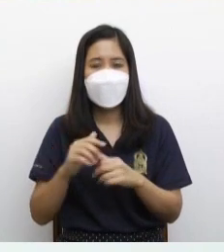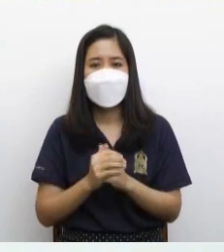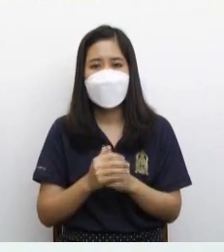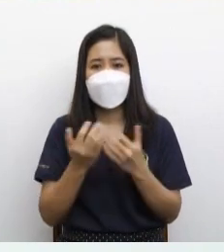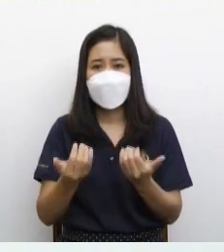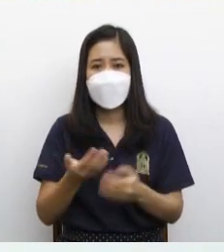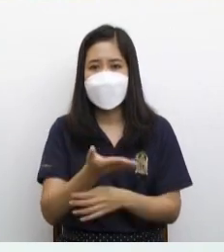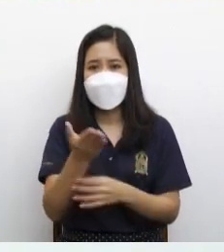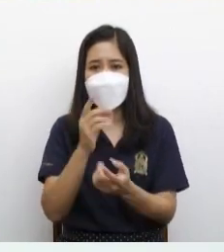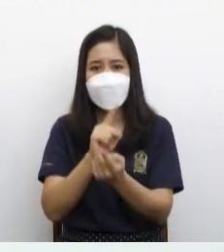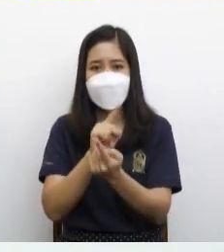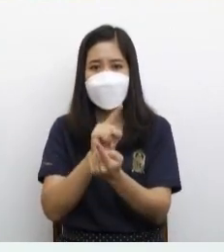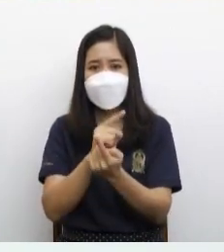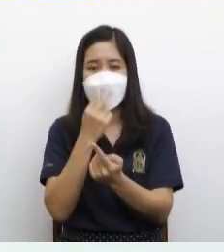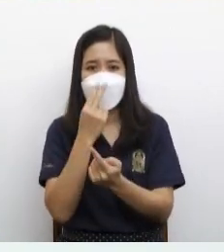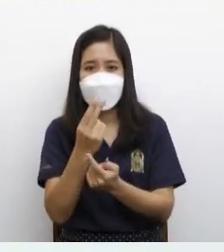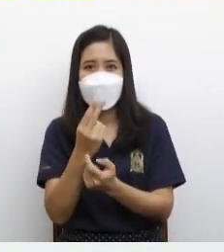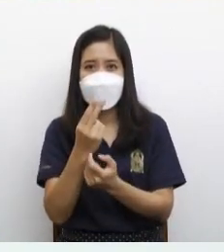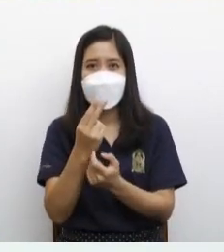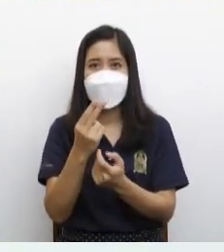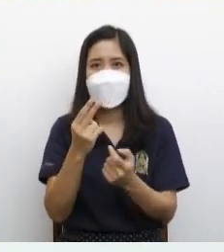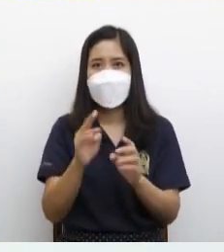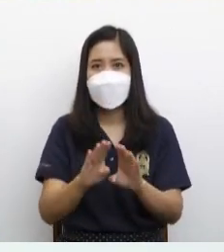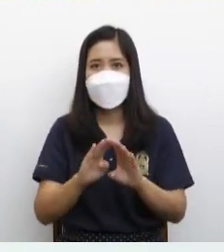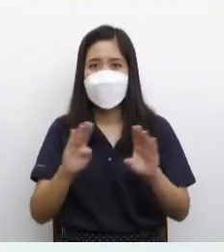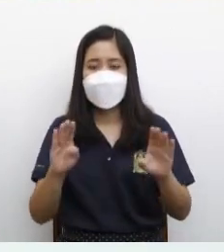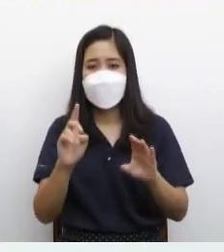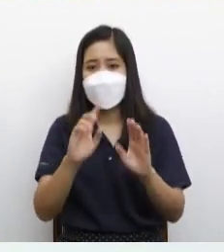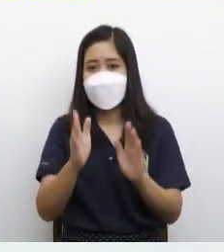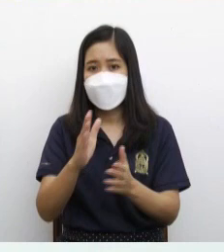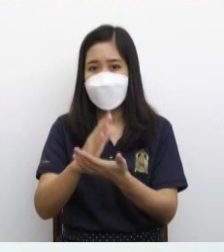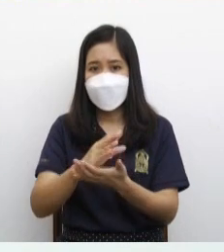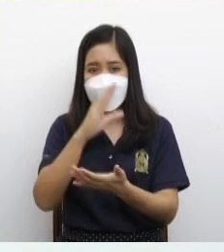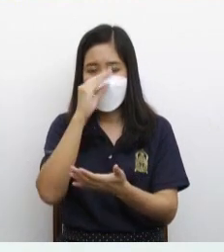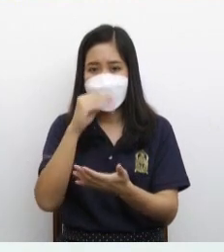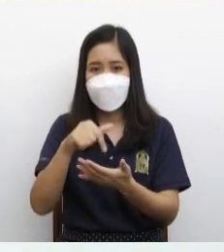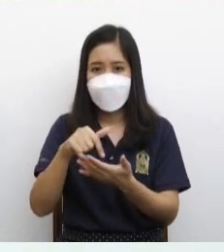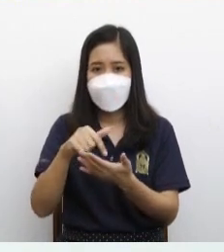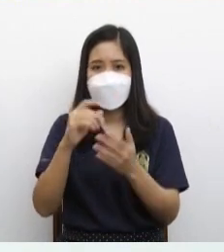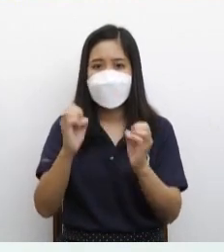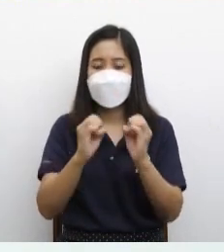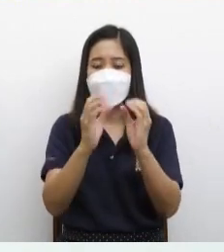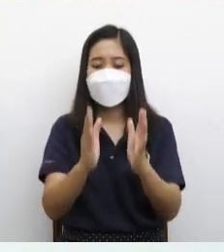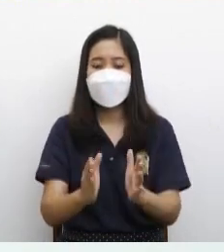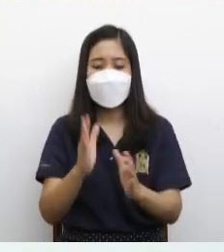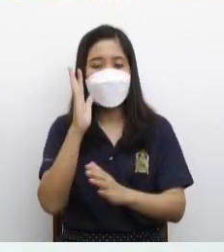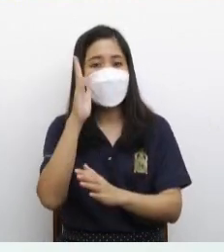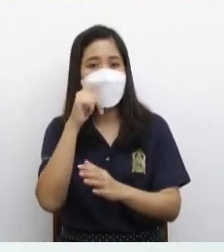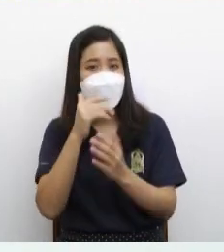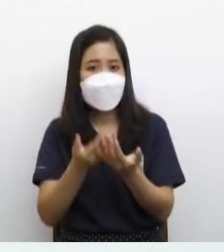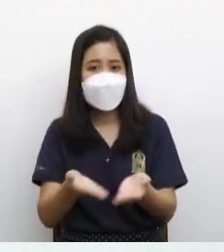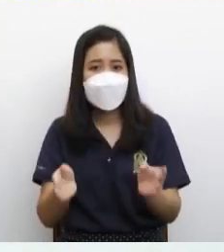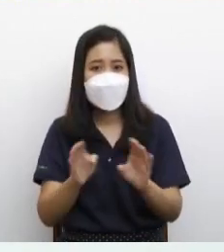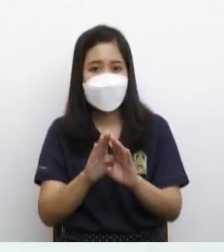สิ่งที่อาจเกิดเป็นประเด็นปัญหาได้ก็คือนักเรียนอาจจะติดเชื่อมาจากครอบครัวหรือผู้ปกครองถ้า